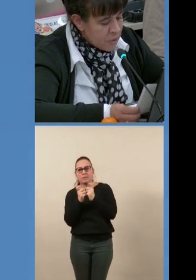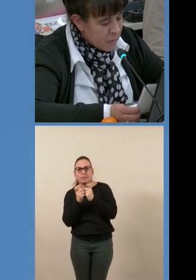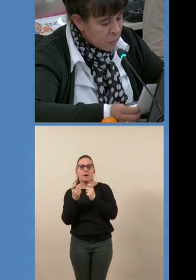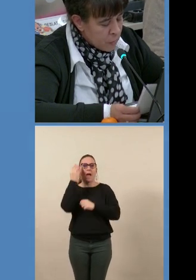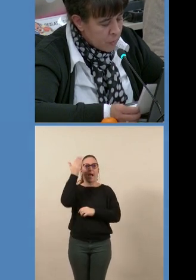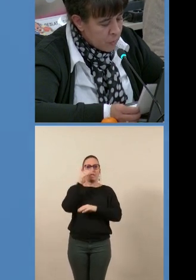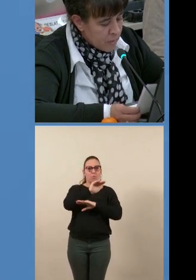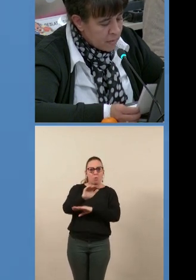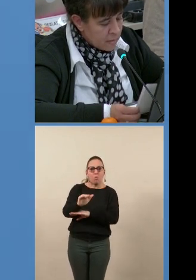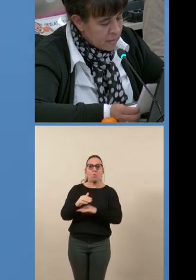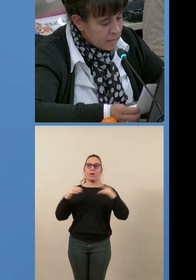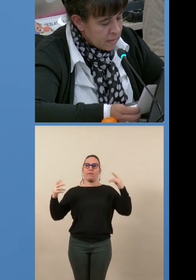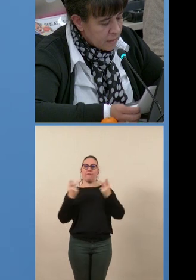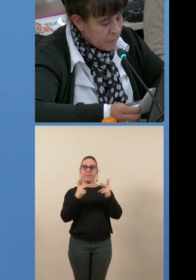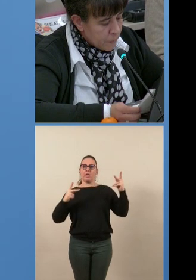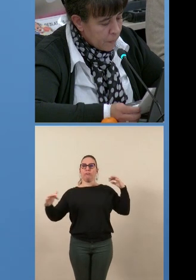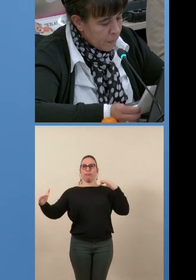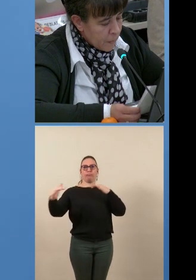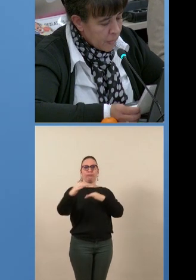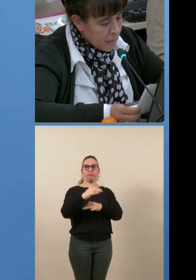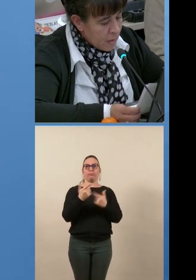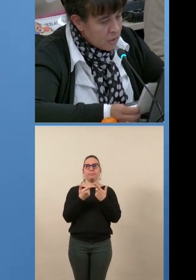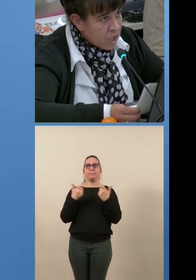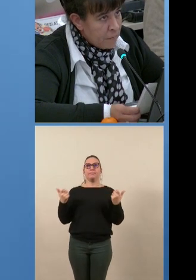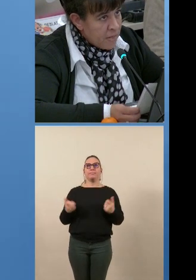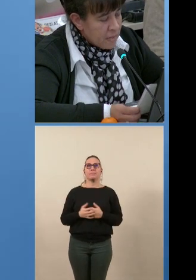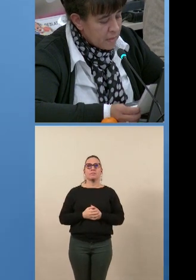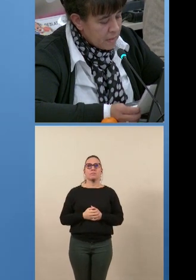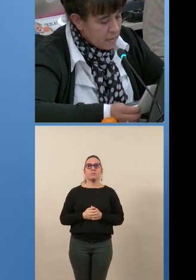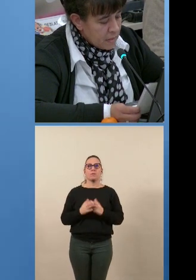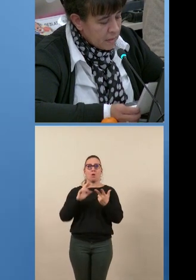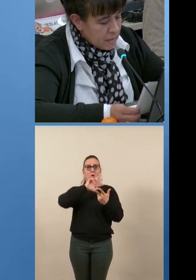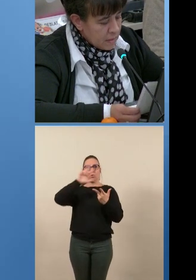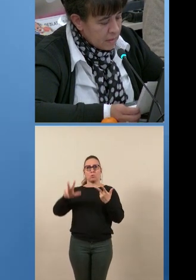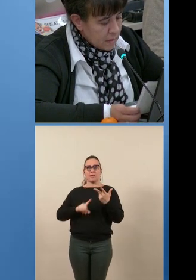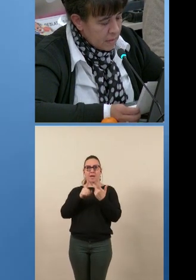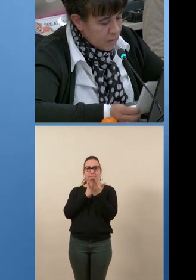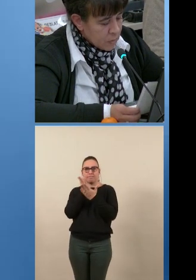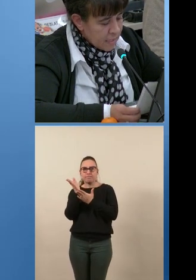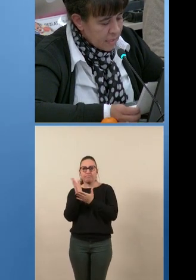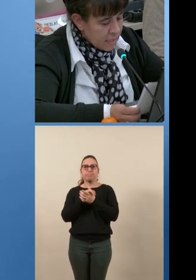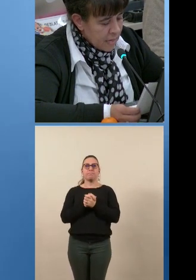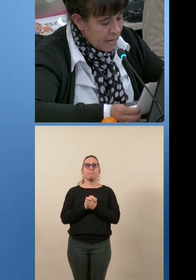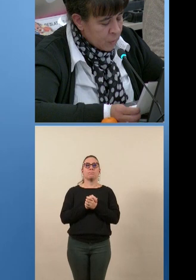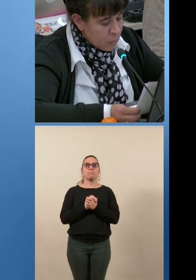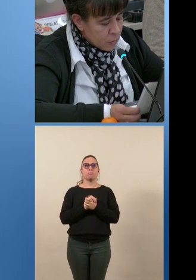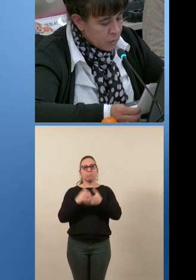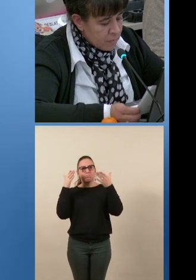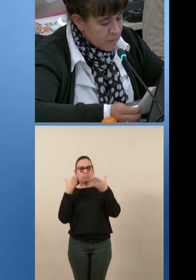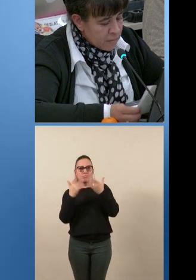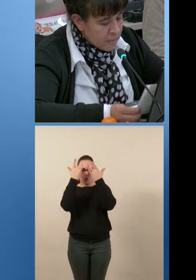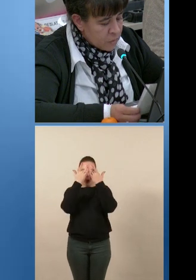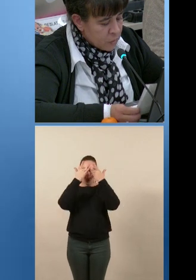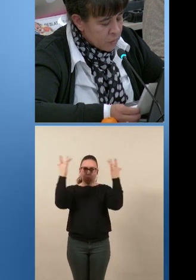l'aménagement urbain et cetera un chapitre est consacré à la culture